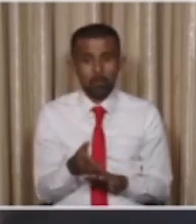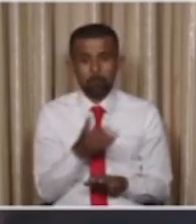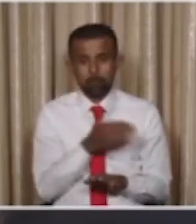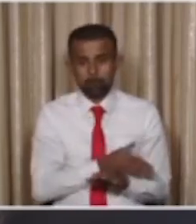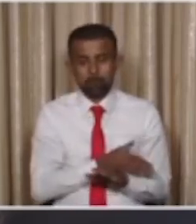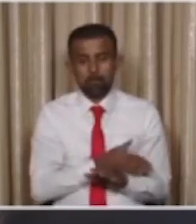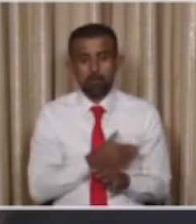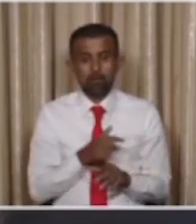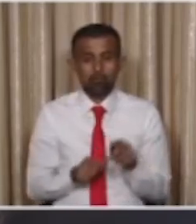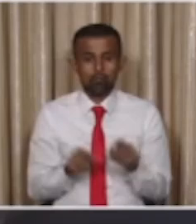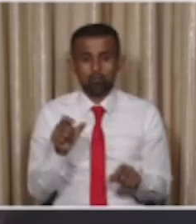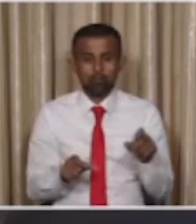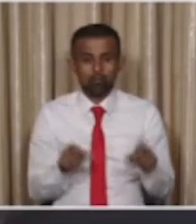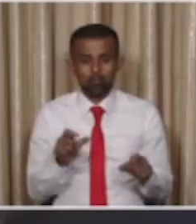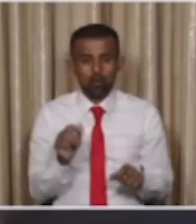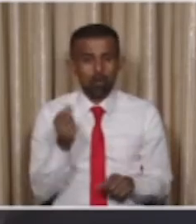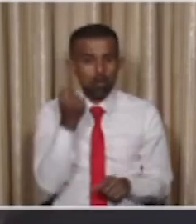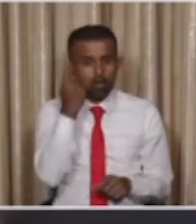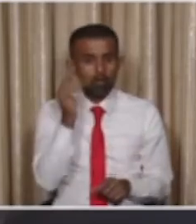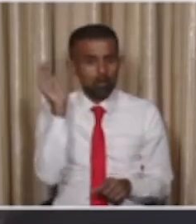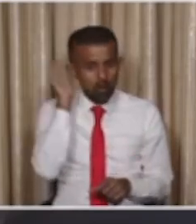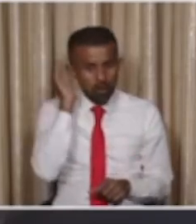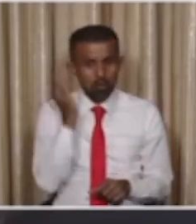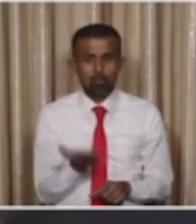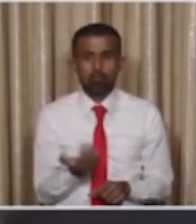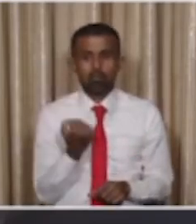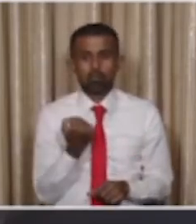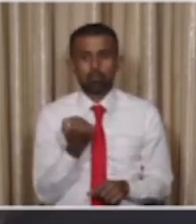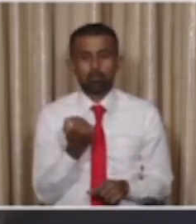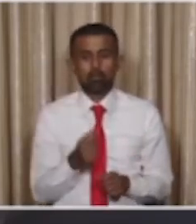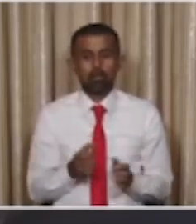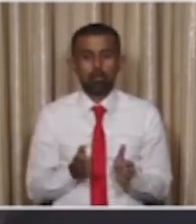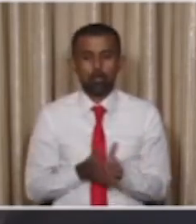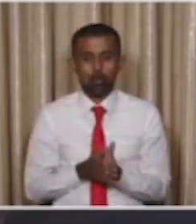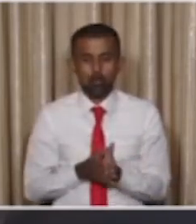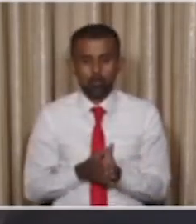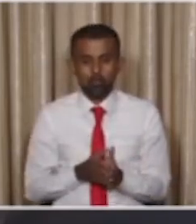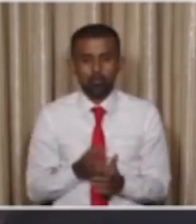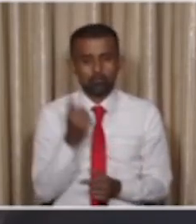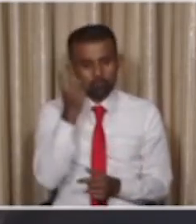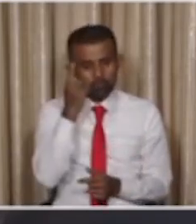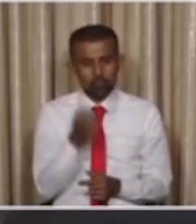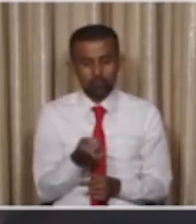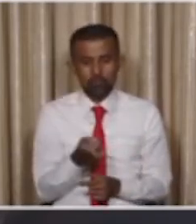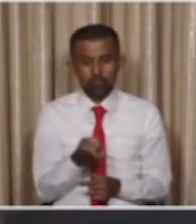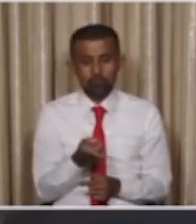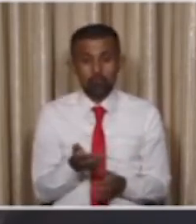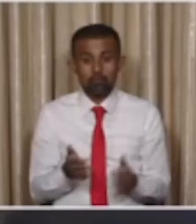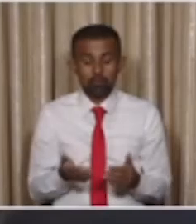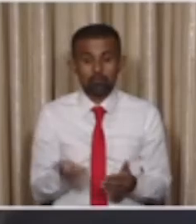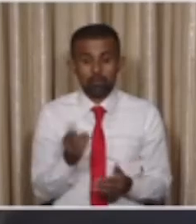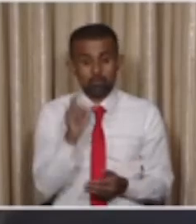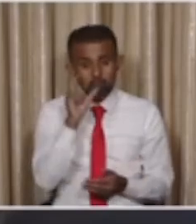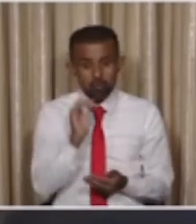වශයෙන්ම මේ පඩි වැඩි කිරීම කරපු අවස්ථාවේදී රටේ තිබිච්ච තත්ත්වය පිළිබඳව මීට වඩා අවධානය යොමු